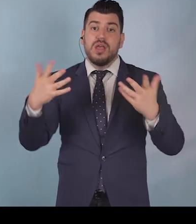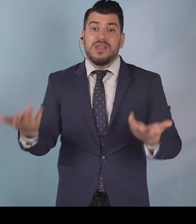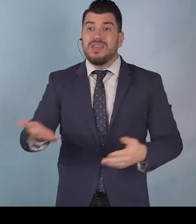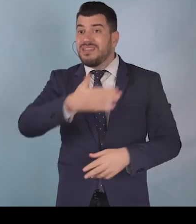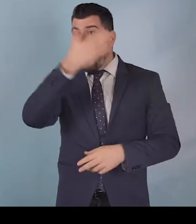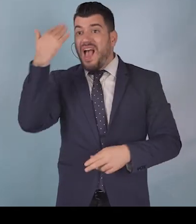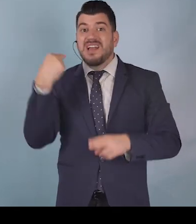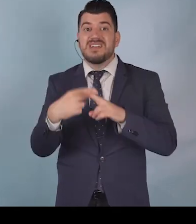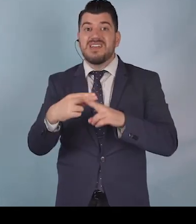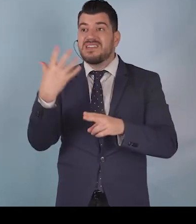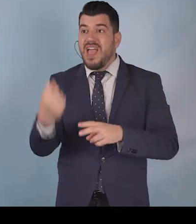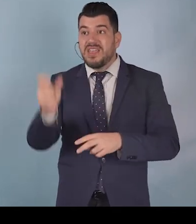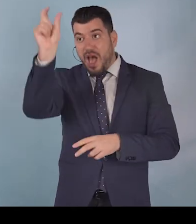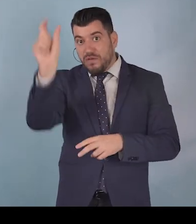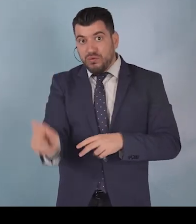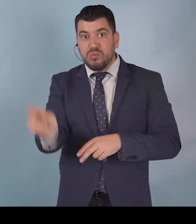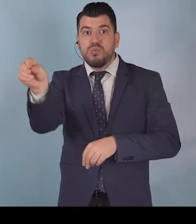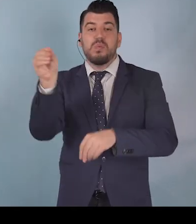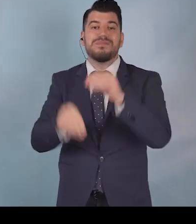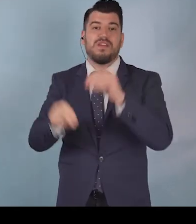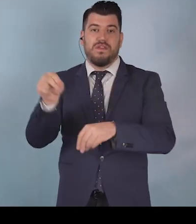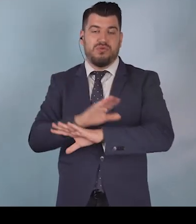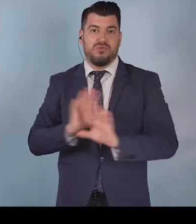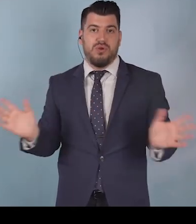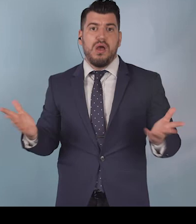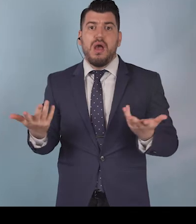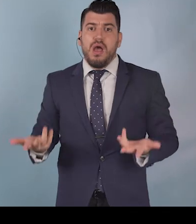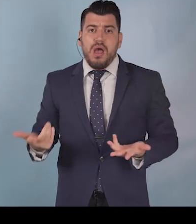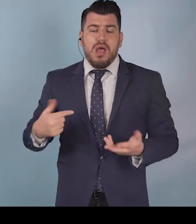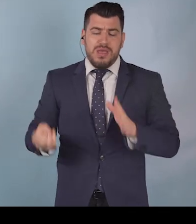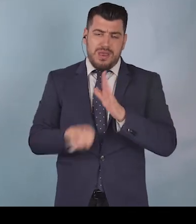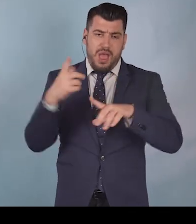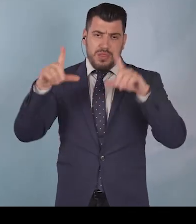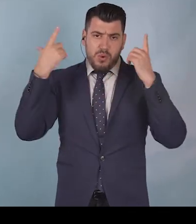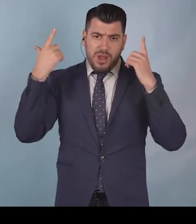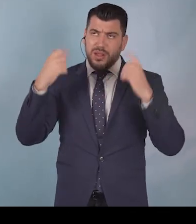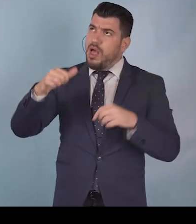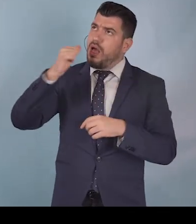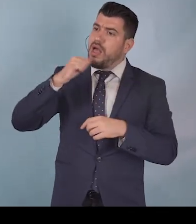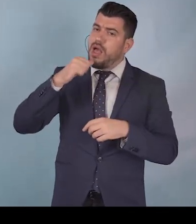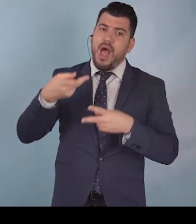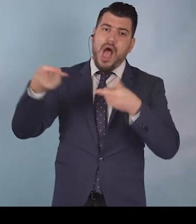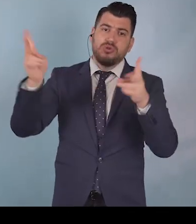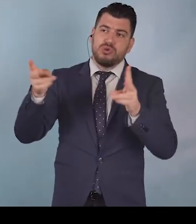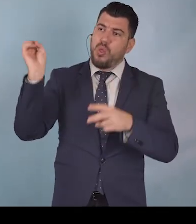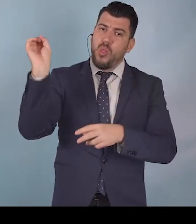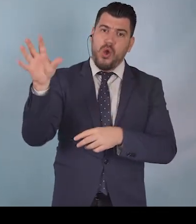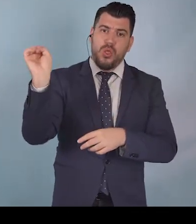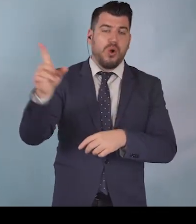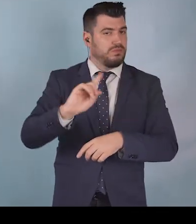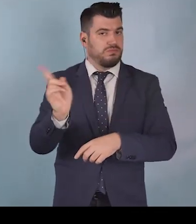να υπόκειται στις αξίες στις οποίες αναφερθήκαμε όλοι μας. Δεν νομίζω λοιπόν ότι από την πλευρά της κυβέρνησης θα υπάρξει